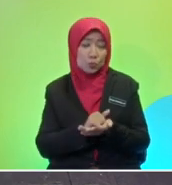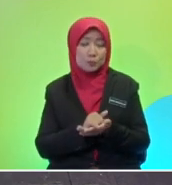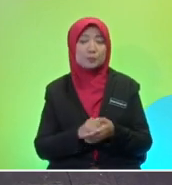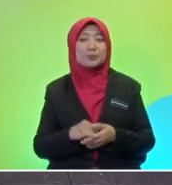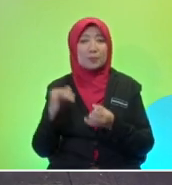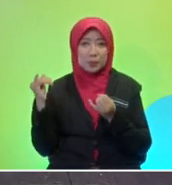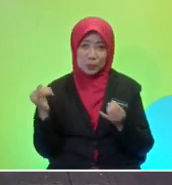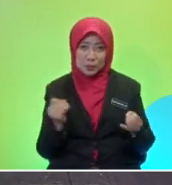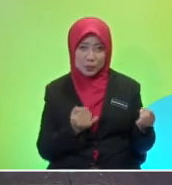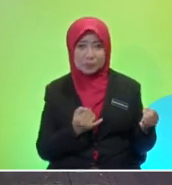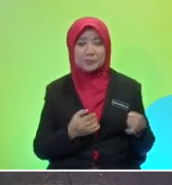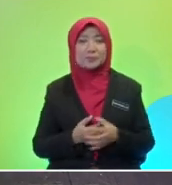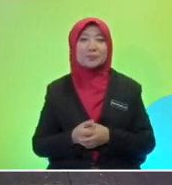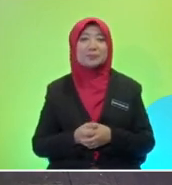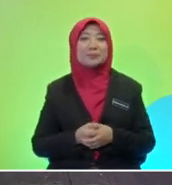kasih